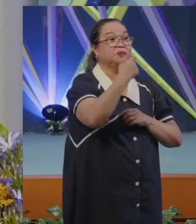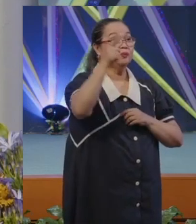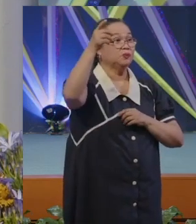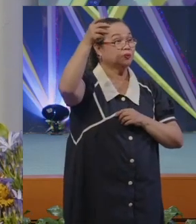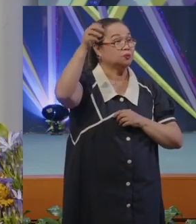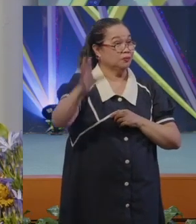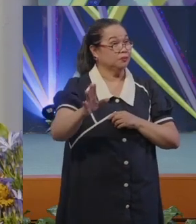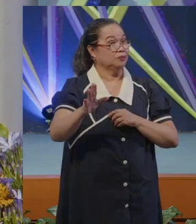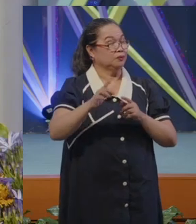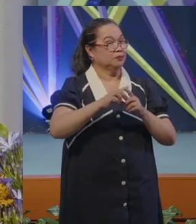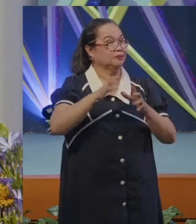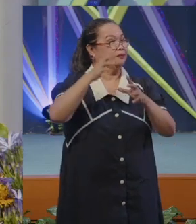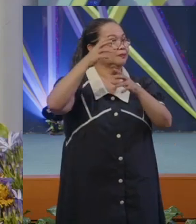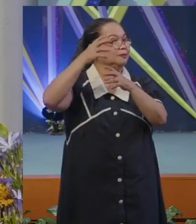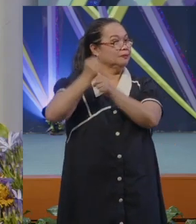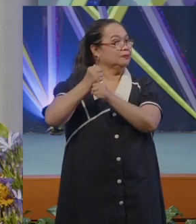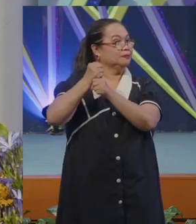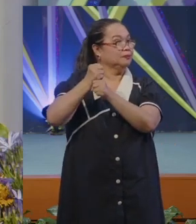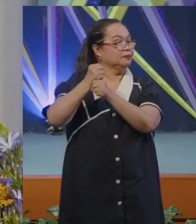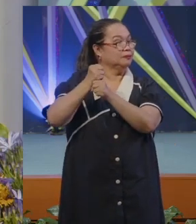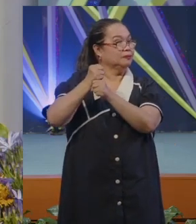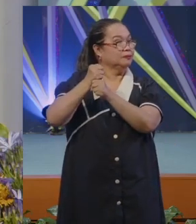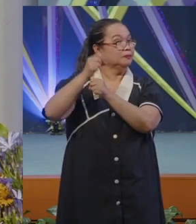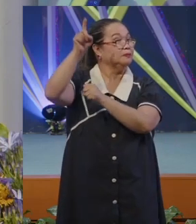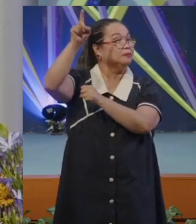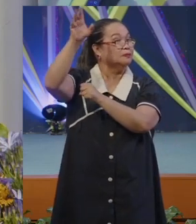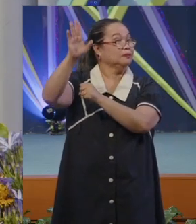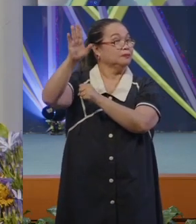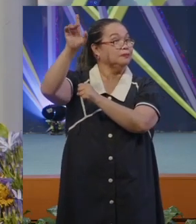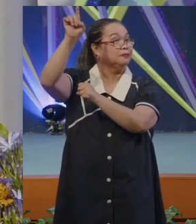ng kinakapitan niya.